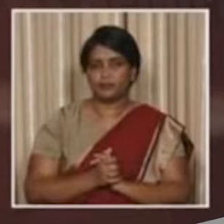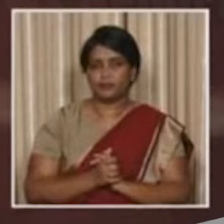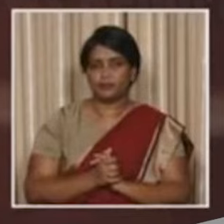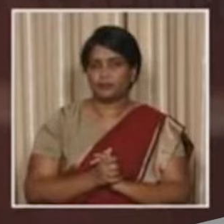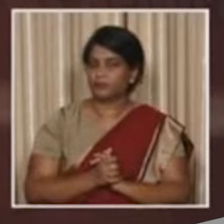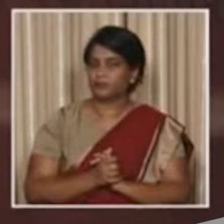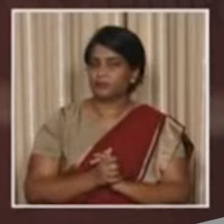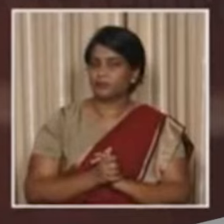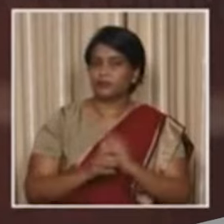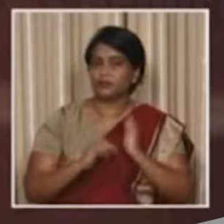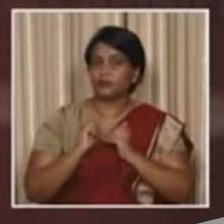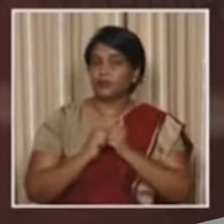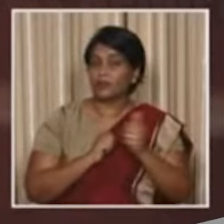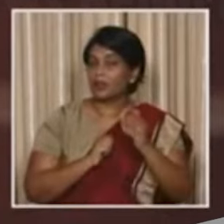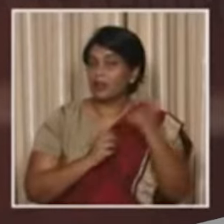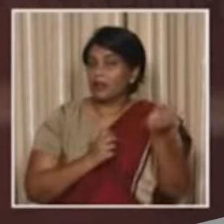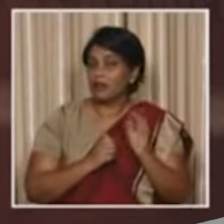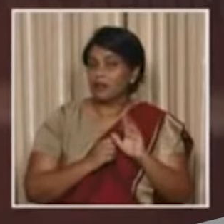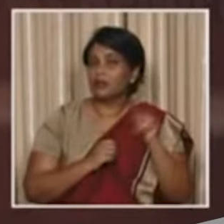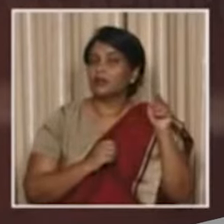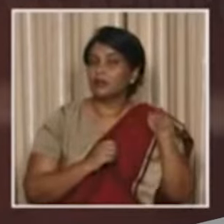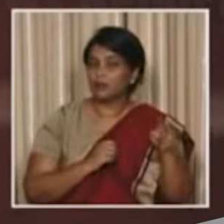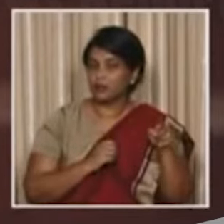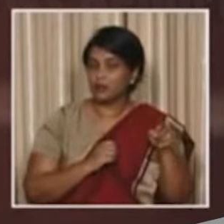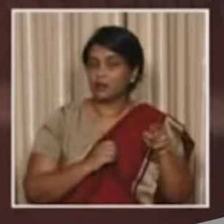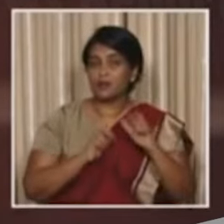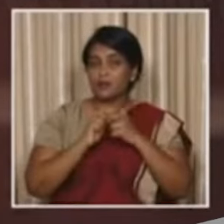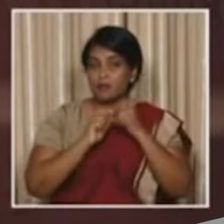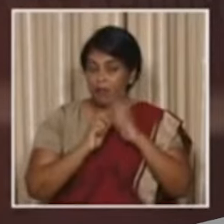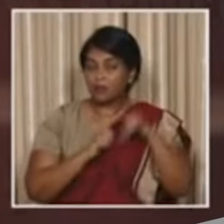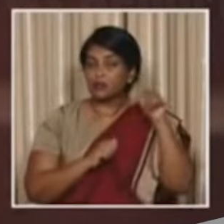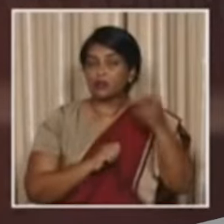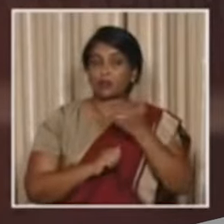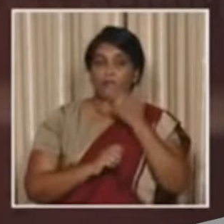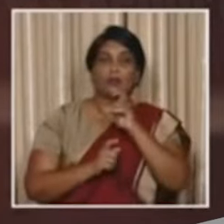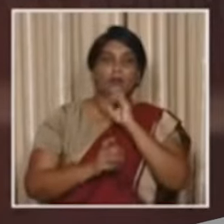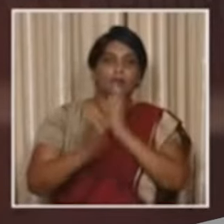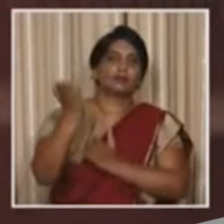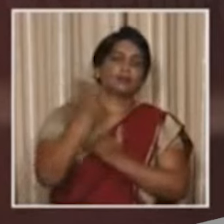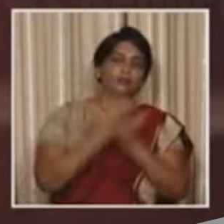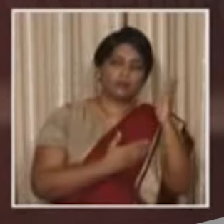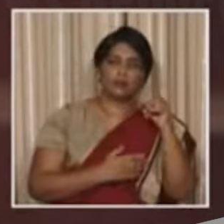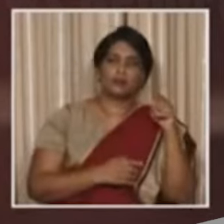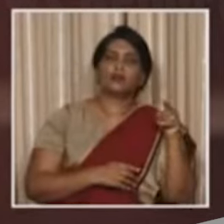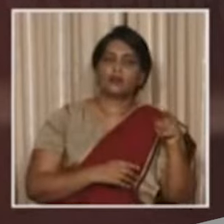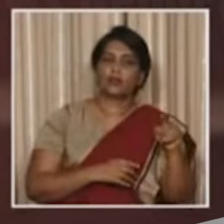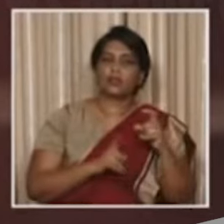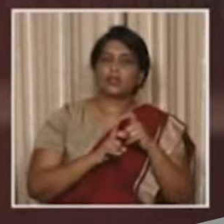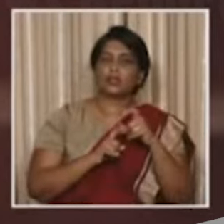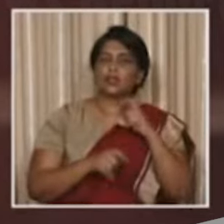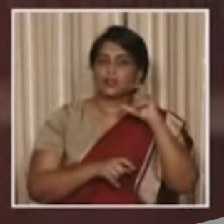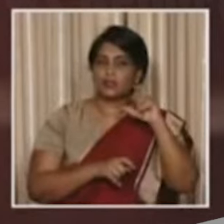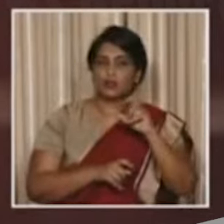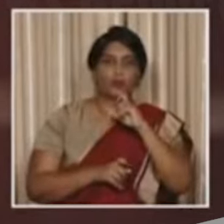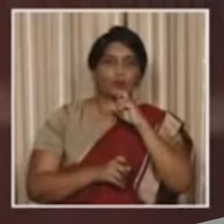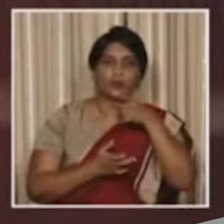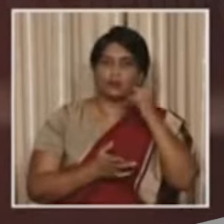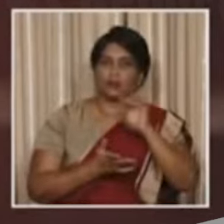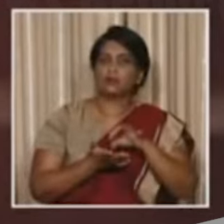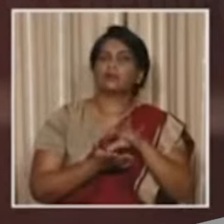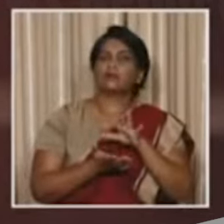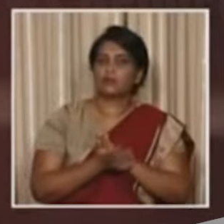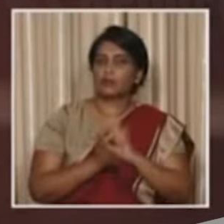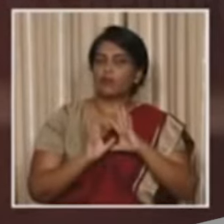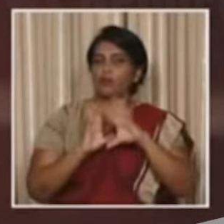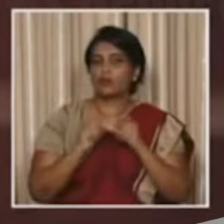ගන්න මේ කටයුතු කරනව නෙමෙයි. ඒක බින්දිතේකට පුළුවන් ඒ වගේ නඩුවක් පවරලා දිසාධිකරණයේ නඩු තීන්දුවක් ගන්න. ඒ ඇරෙන්න